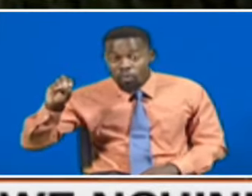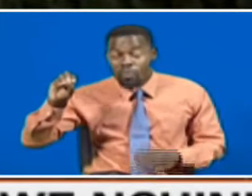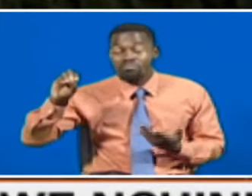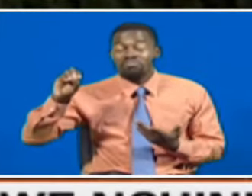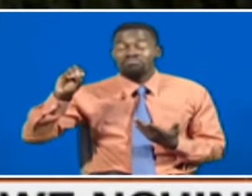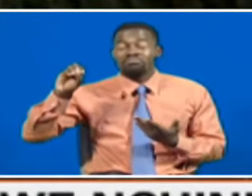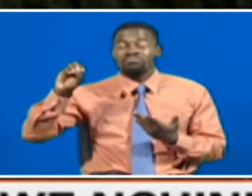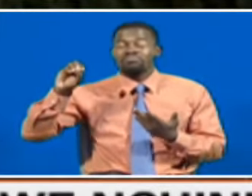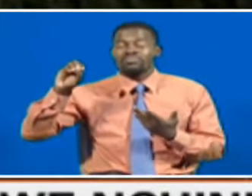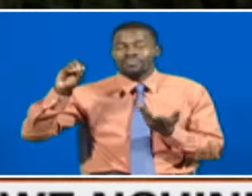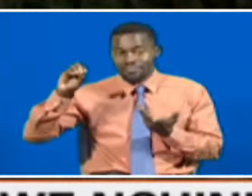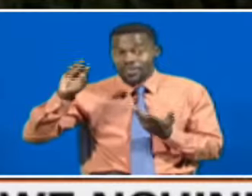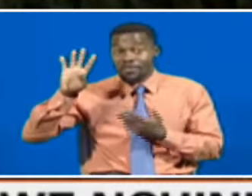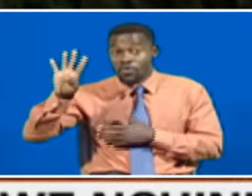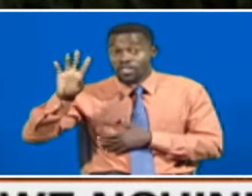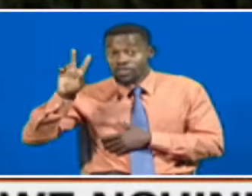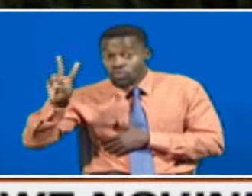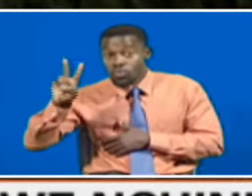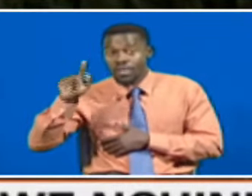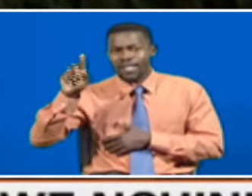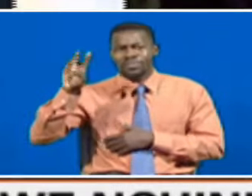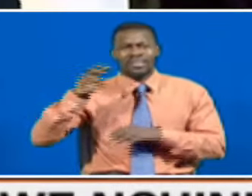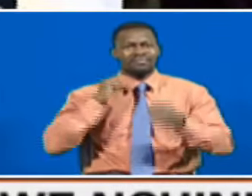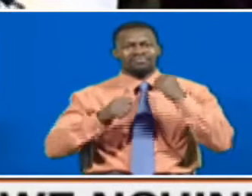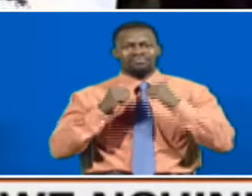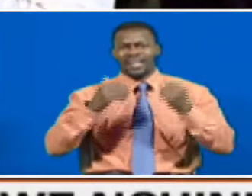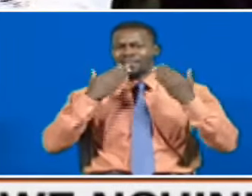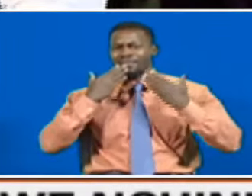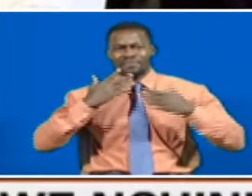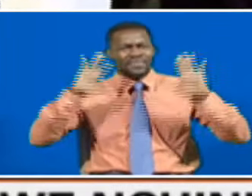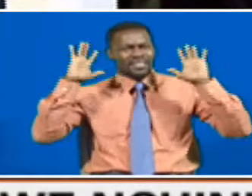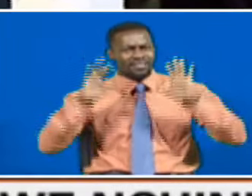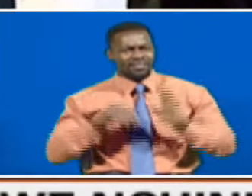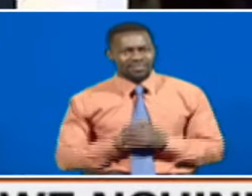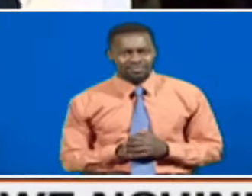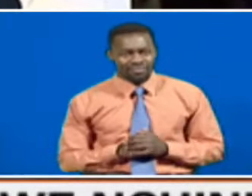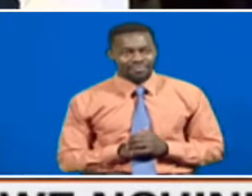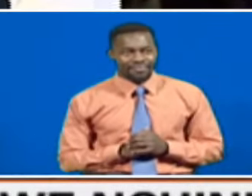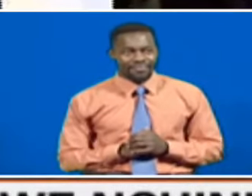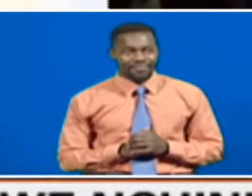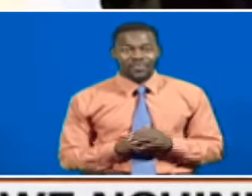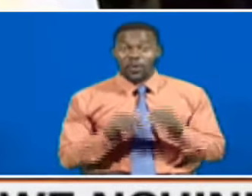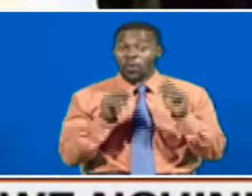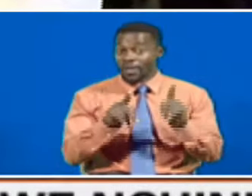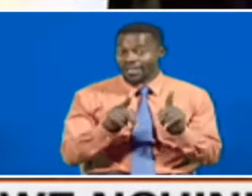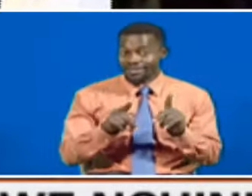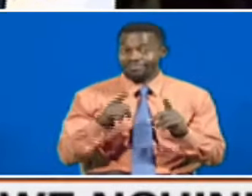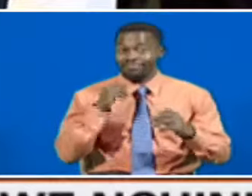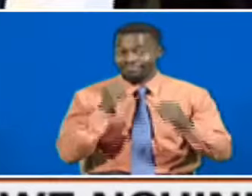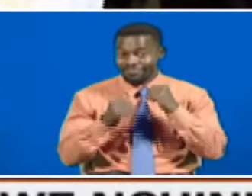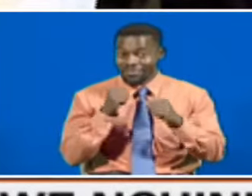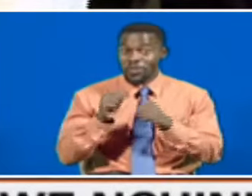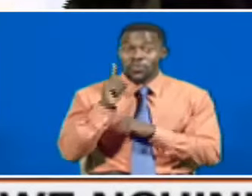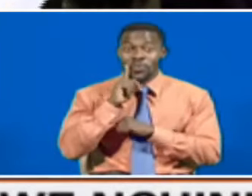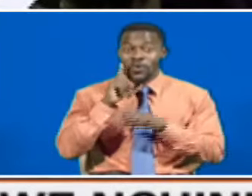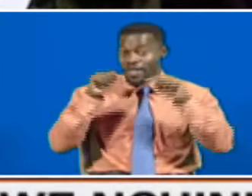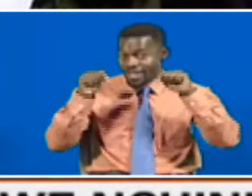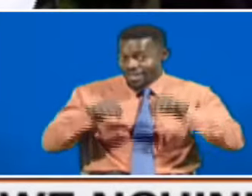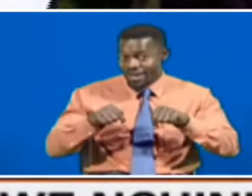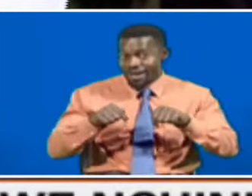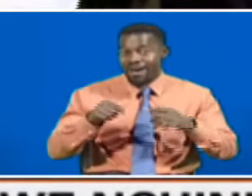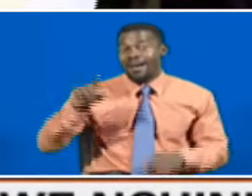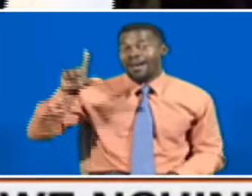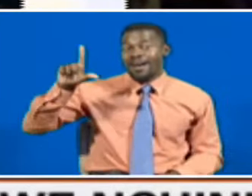na nikaweza kukimbia na nikamaliza. Saizi tunaona kwamba mbio hizi za Lukenya zinahusisha masuala ya